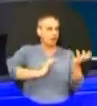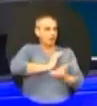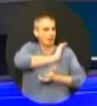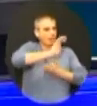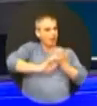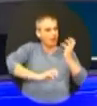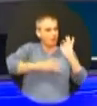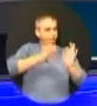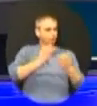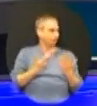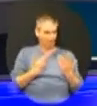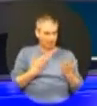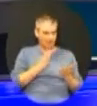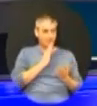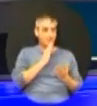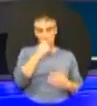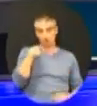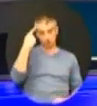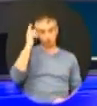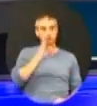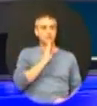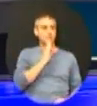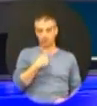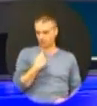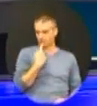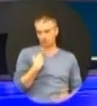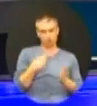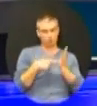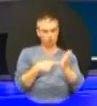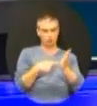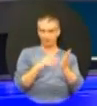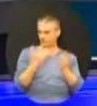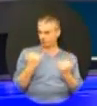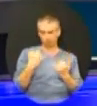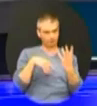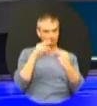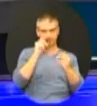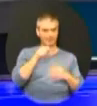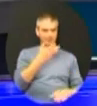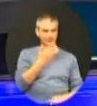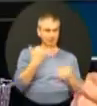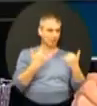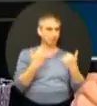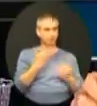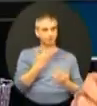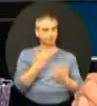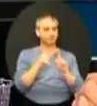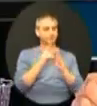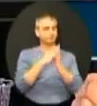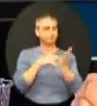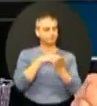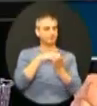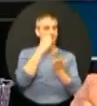משפטית האם אין פה איזשהן בעיות אני חושבת שיש בעיה אני אני אומר אני קח ד מה מדברים שכרגע נדונים בכנסת בימים אלה ממש כמו חוק